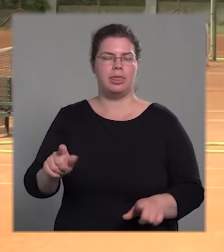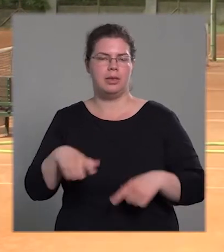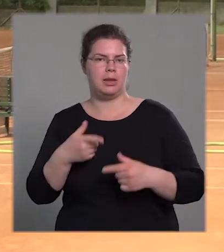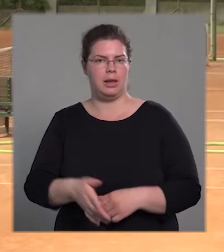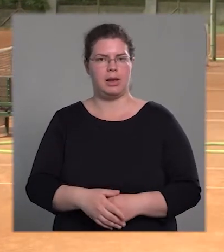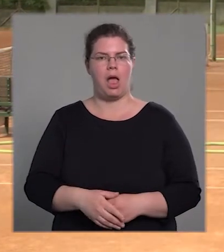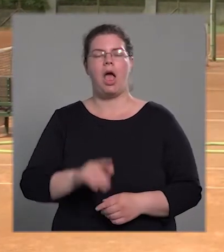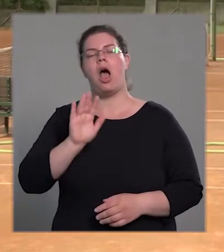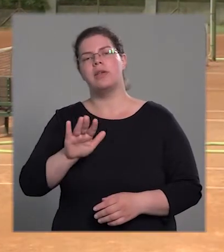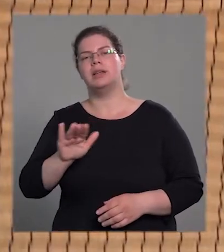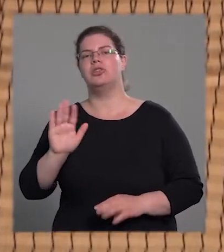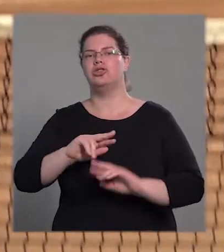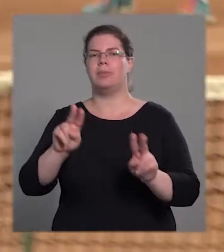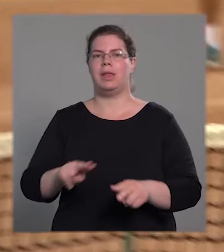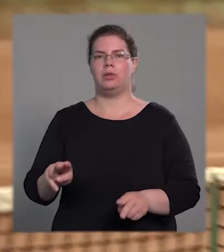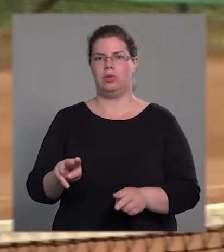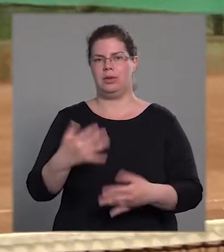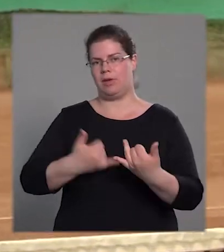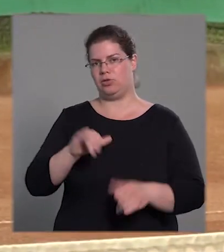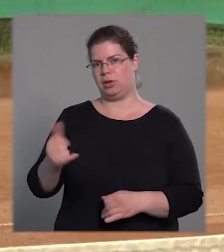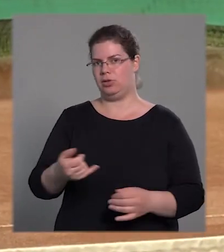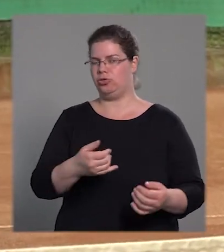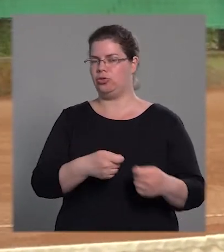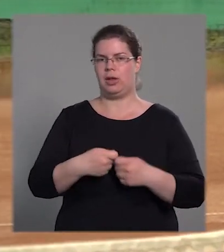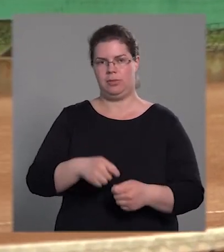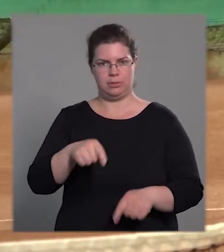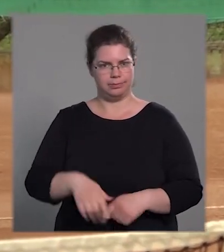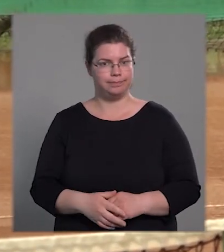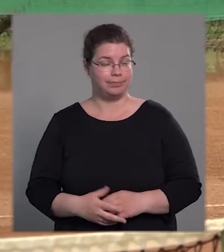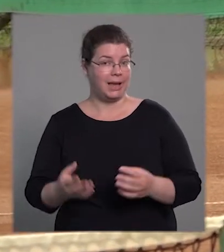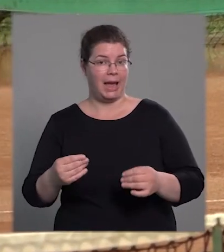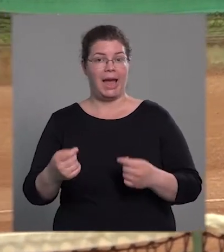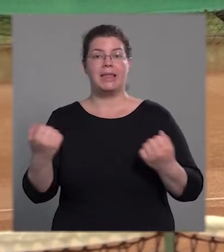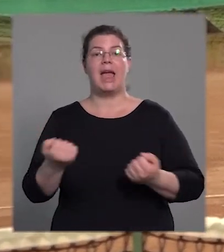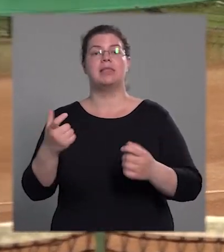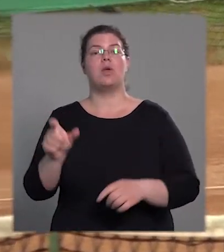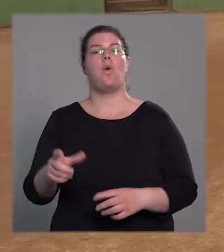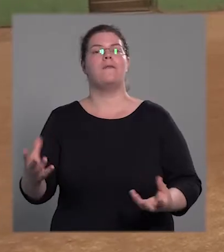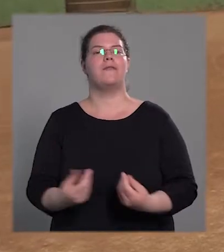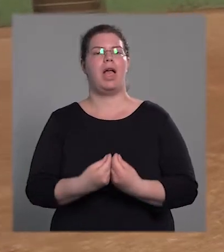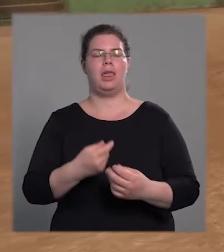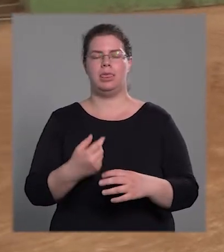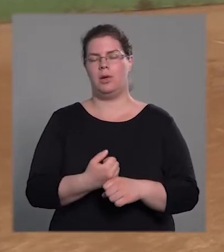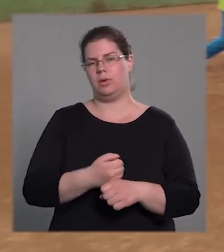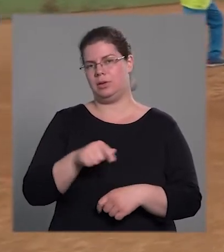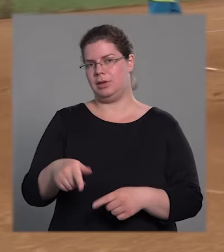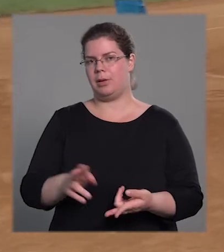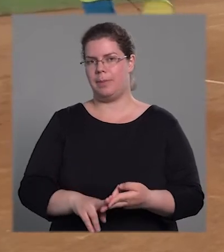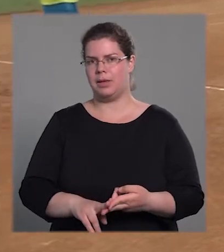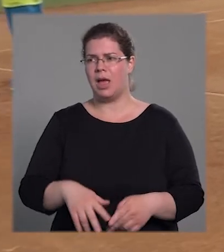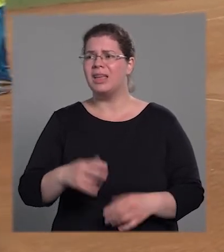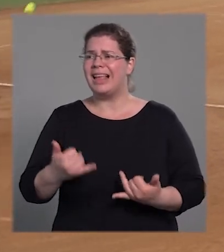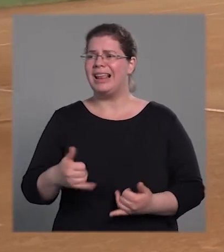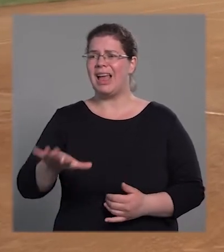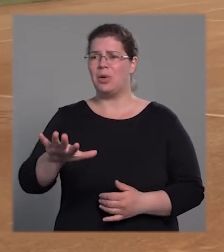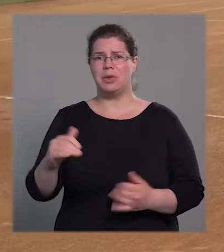illetve nemzetközi versenyeket is. Hány edzővel dolgoztok itt a pályán? Jelenleg 5 edző van, aki folyamatosan dolgozik